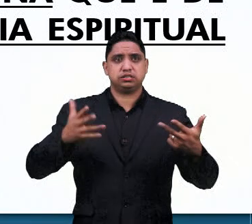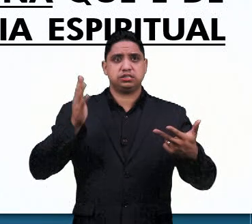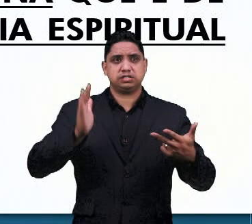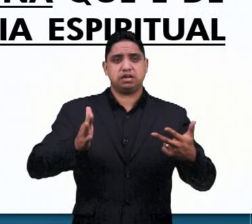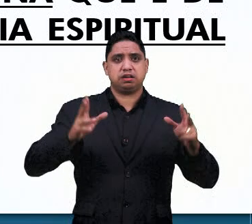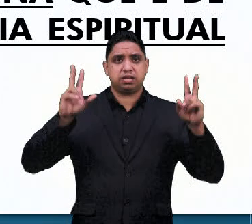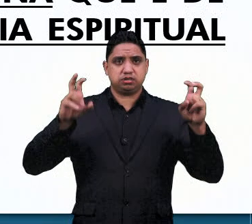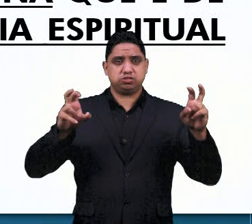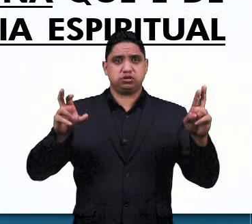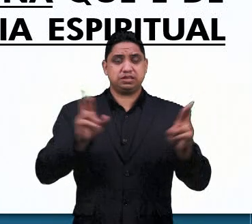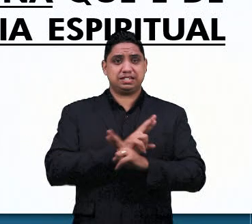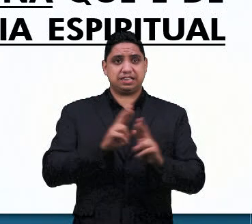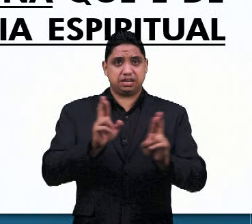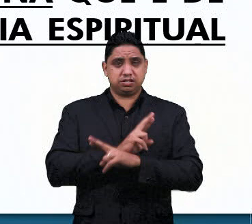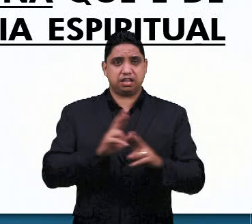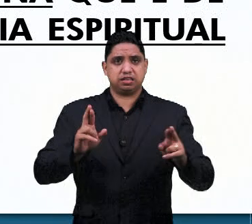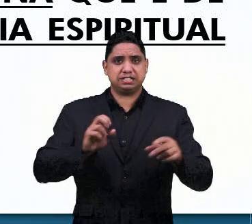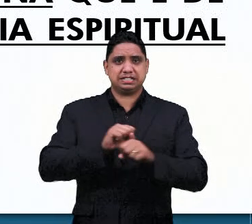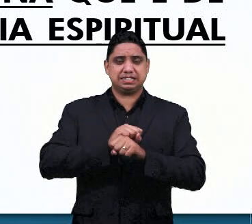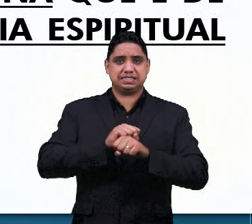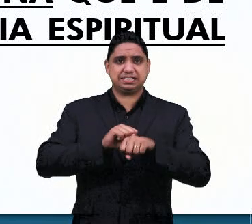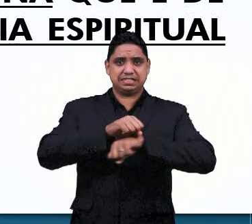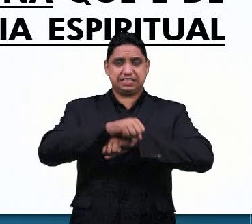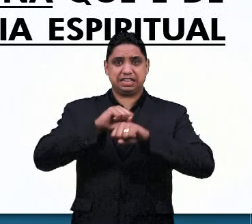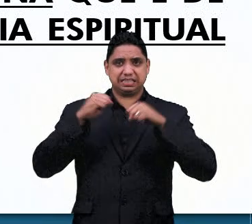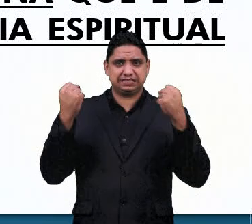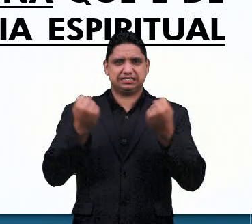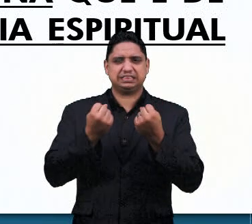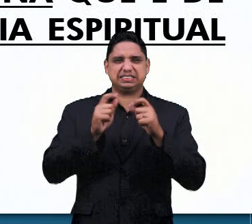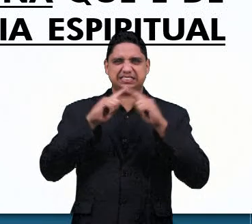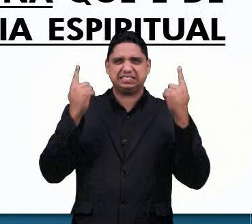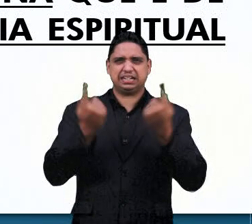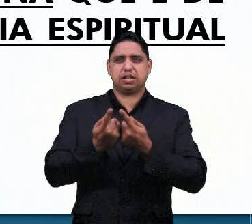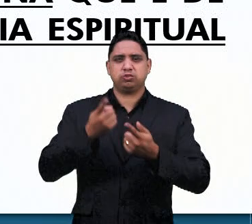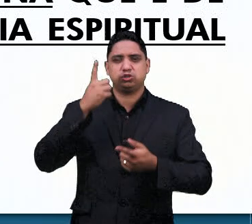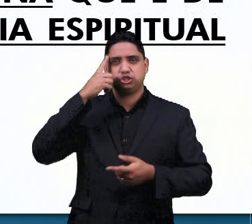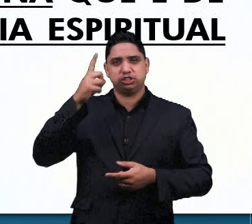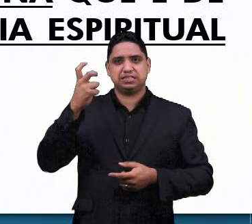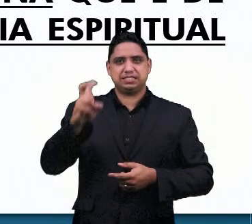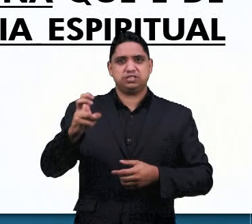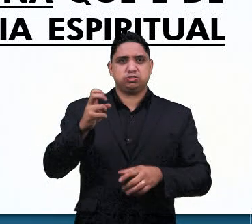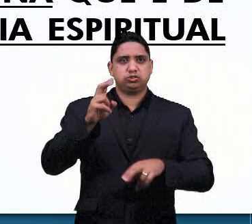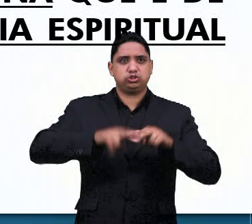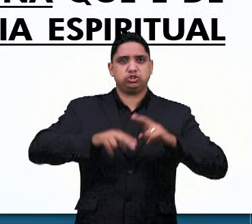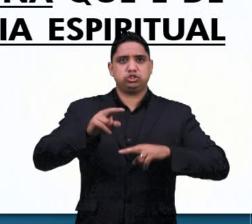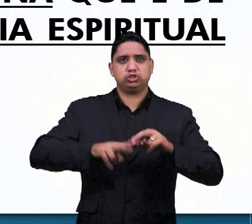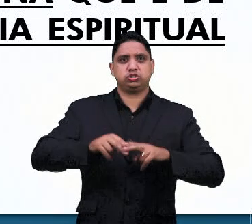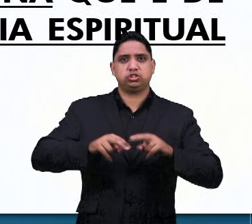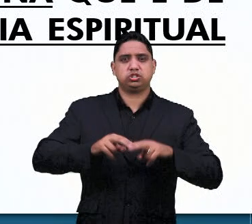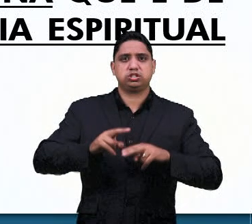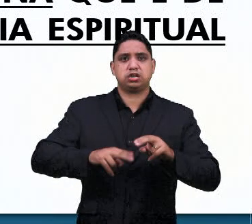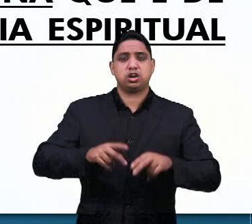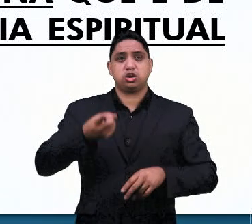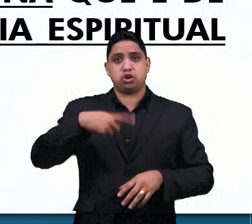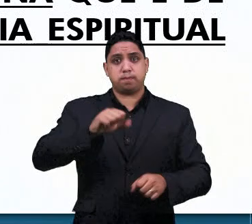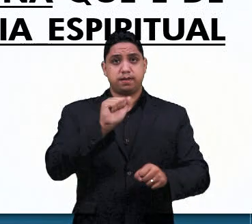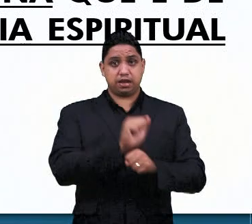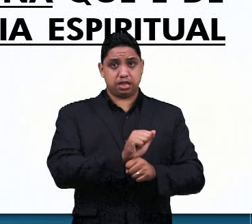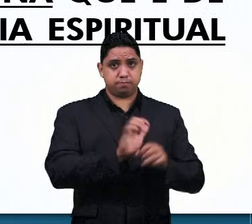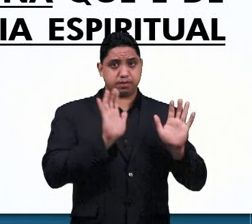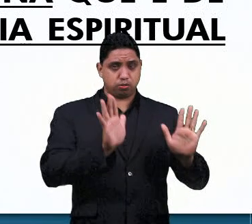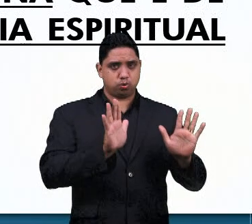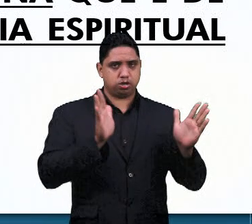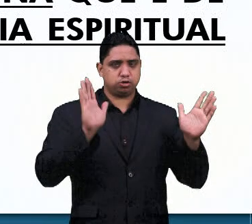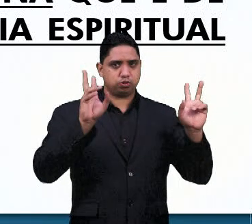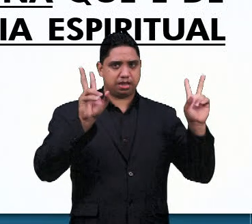réformes au sujet déjà traité dans le séminaire général du dernier 5 juin, nous allons faire une petite